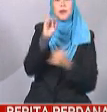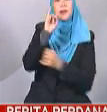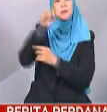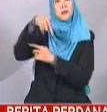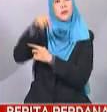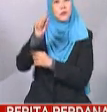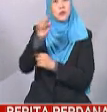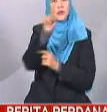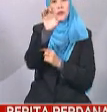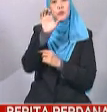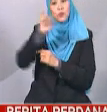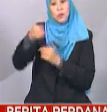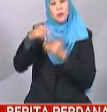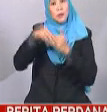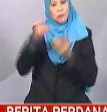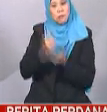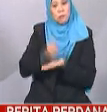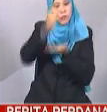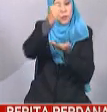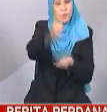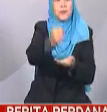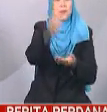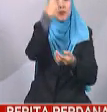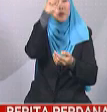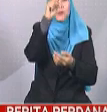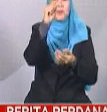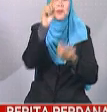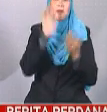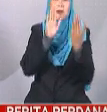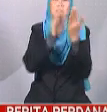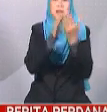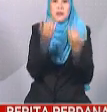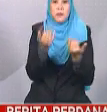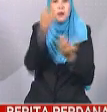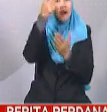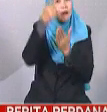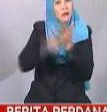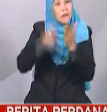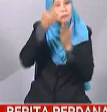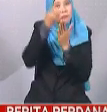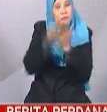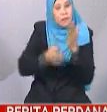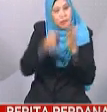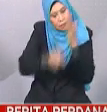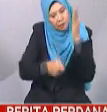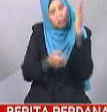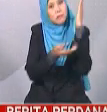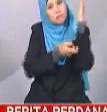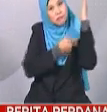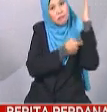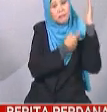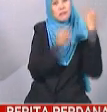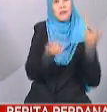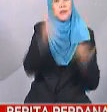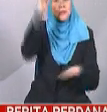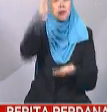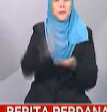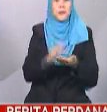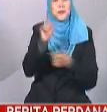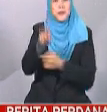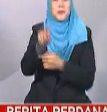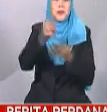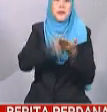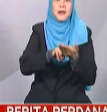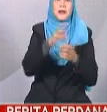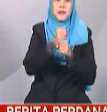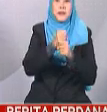diberi Dadang 100000000 Ringgit bertujuan membantu pekebun getah berdepan kesan kejatuhan harga komoditi itu saudara dikenakan adalah mereka perlu mendaftar